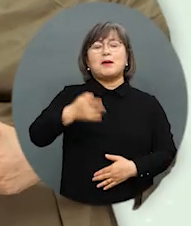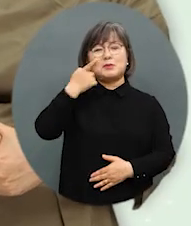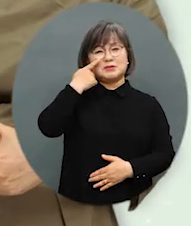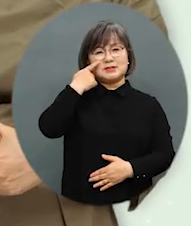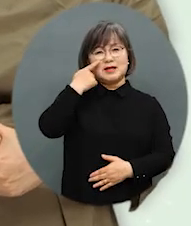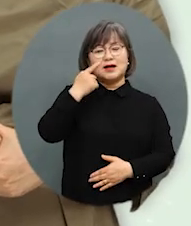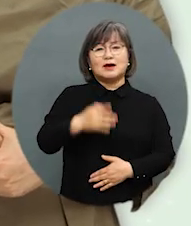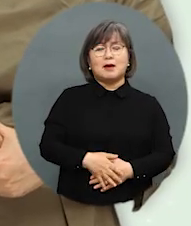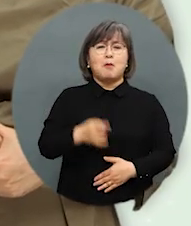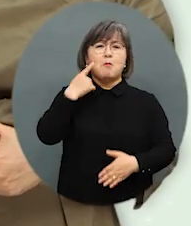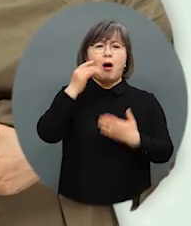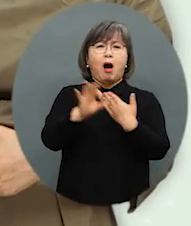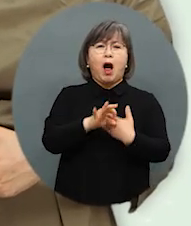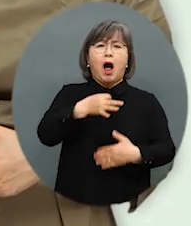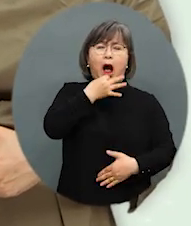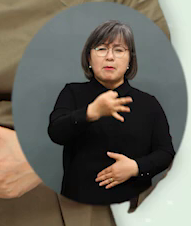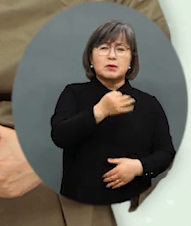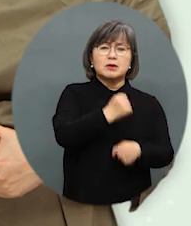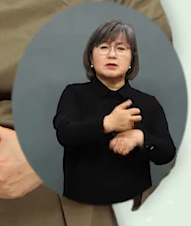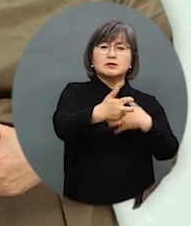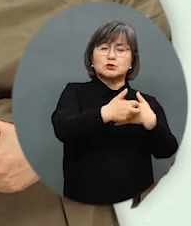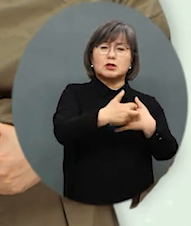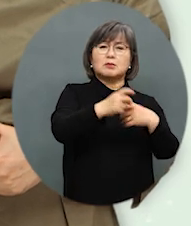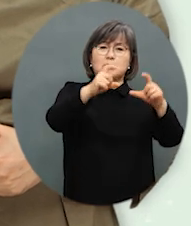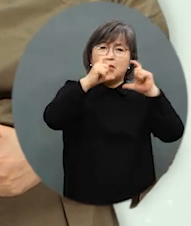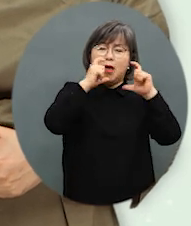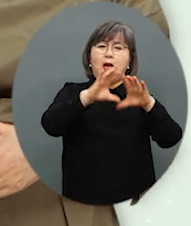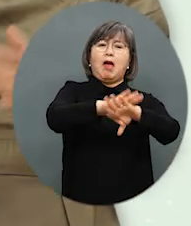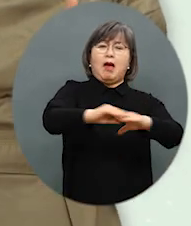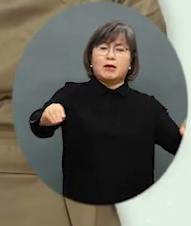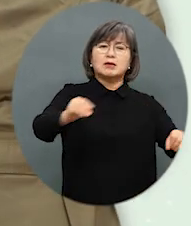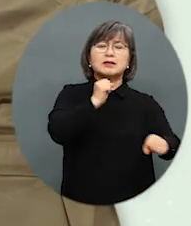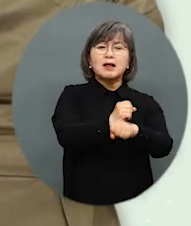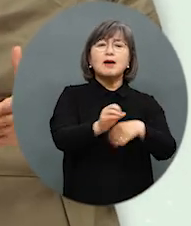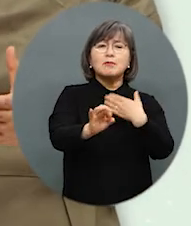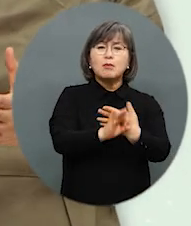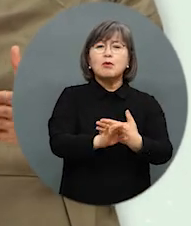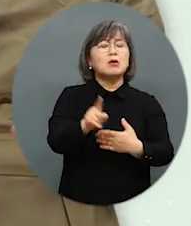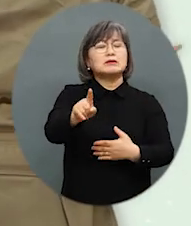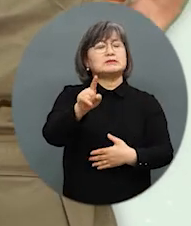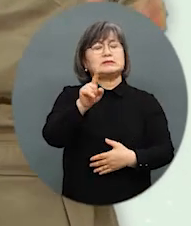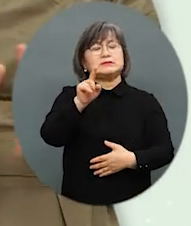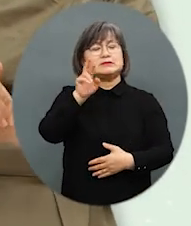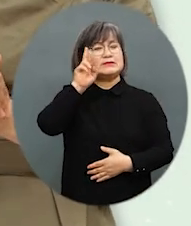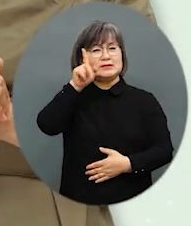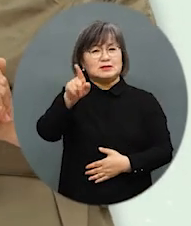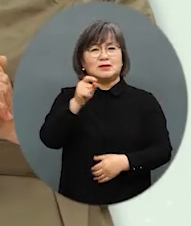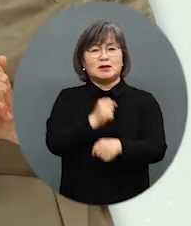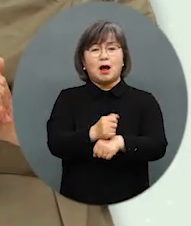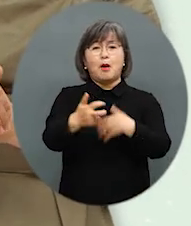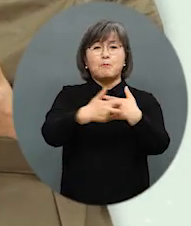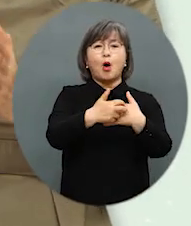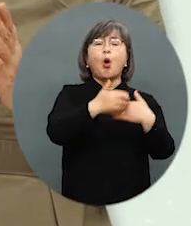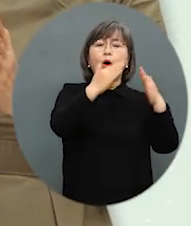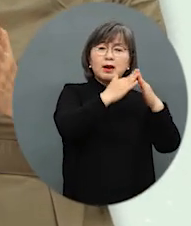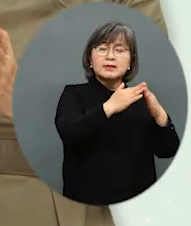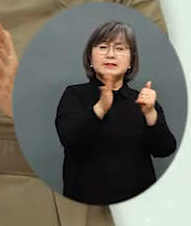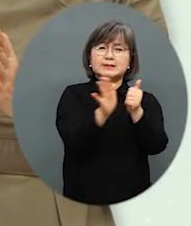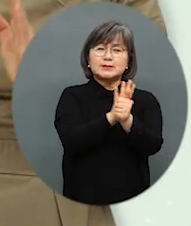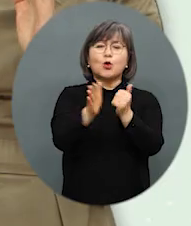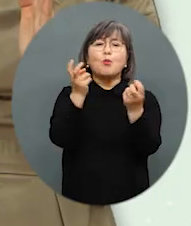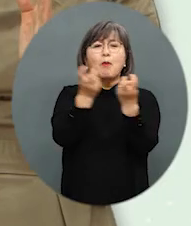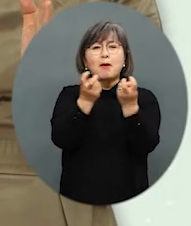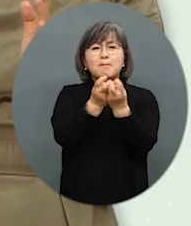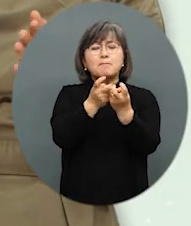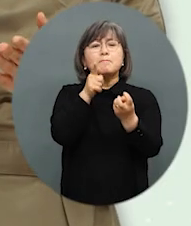방법을 알아봅시다. 만약 감기는 의사 선생님이 해결사다라고 생각하면 이건 오산이에요.